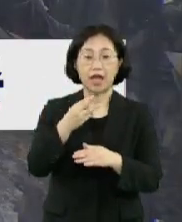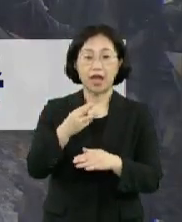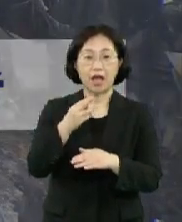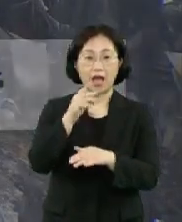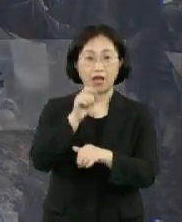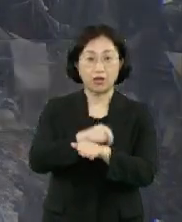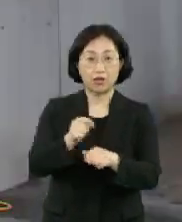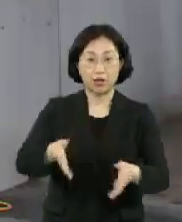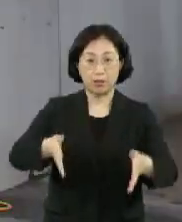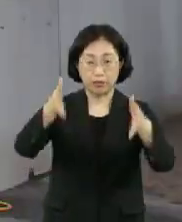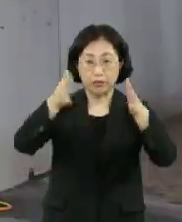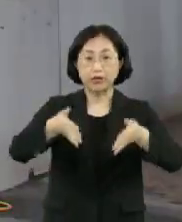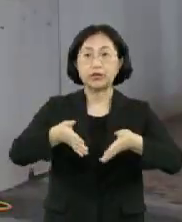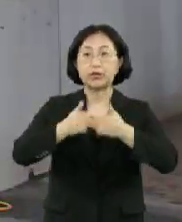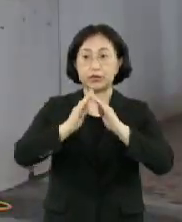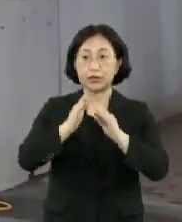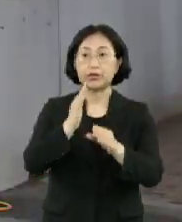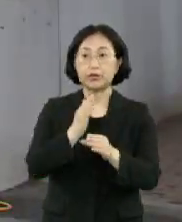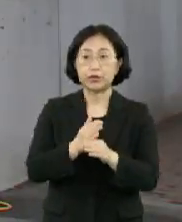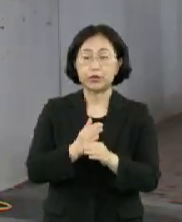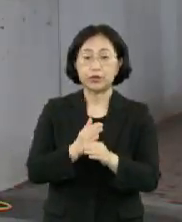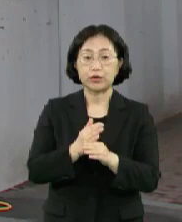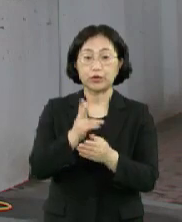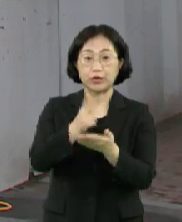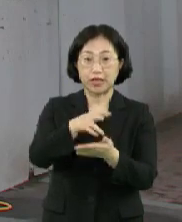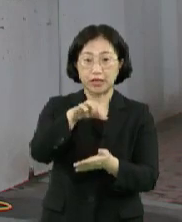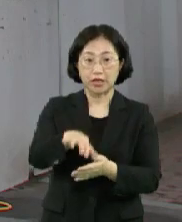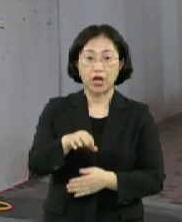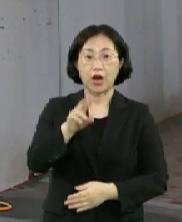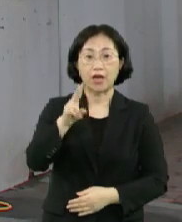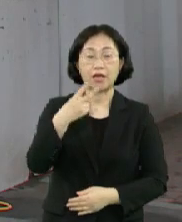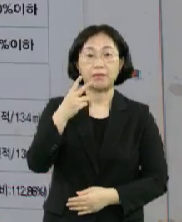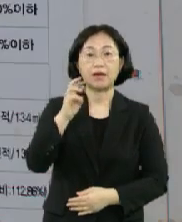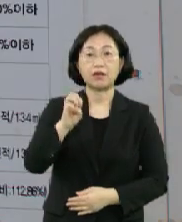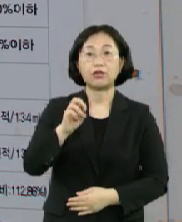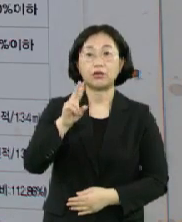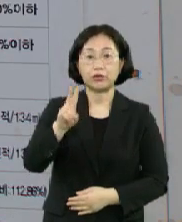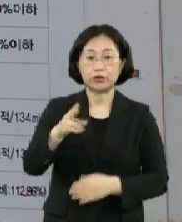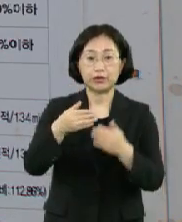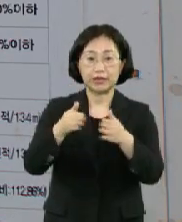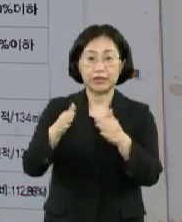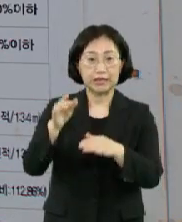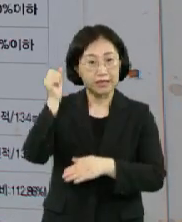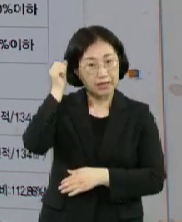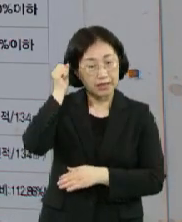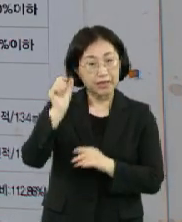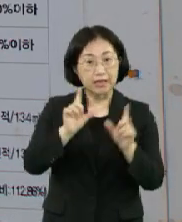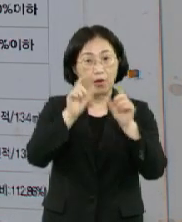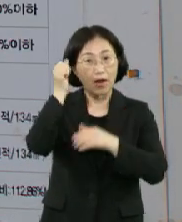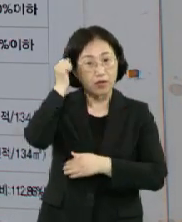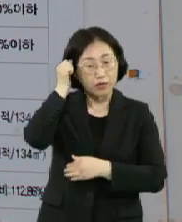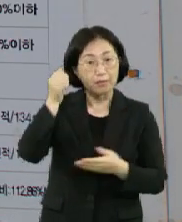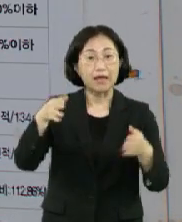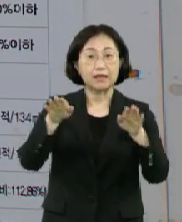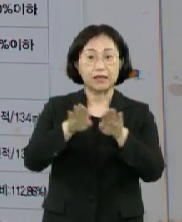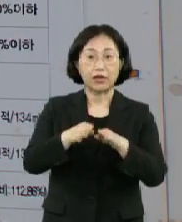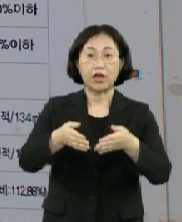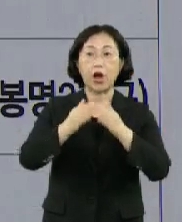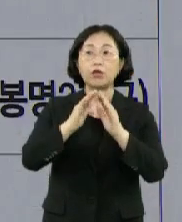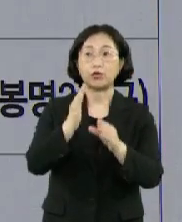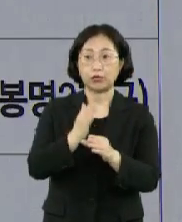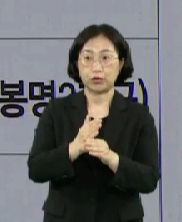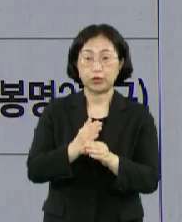신축이 추진 중이며 주차장 부지에도 232개실 규모의 생활 숙박 시설이 건립되고